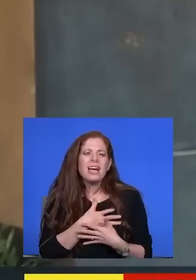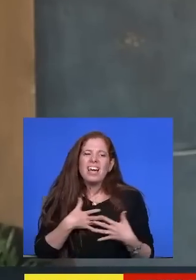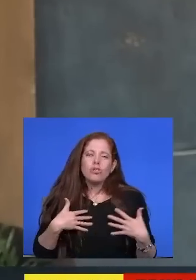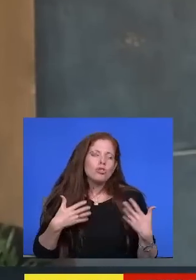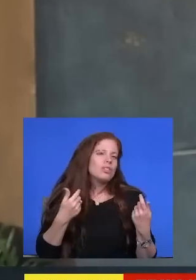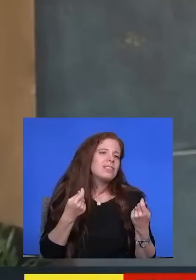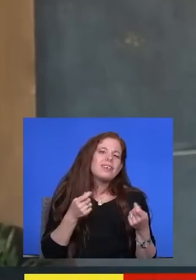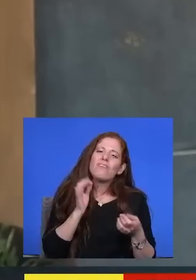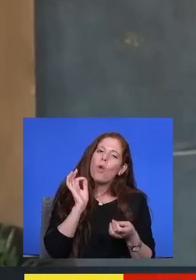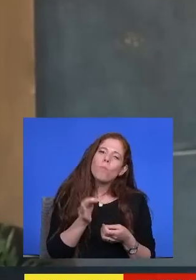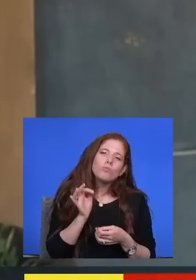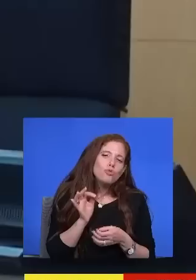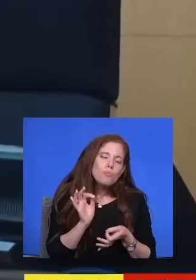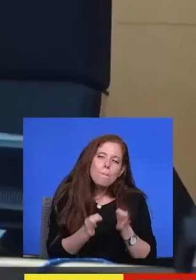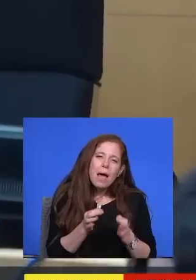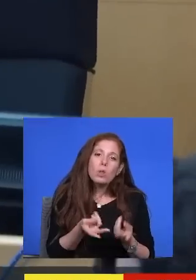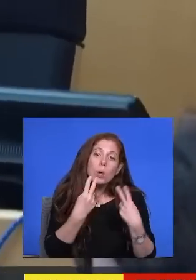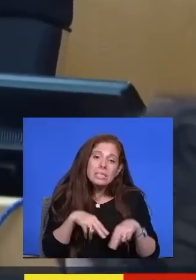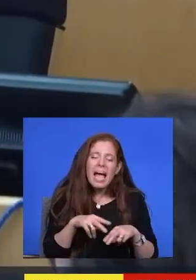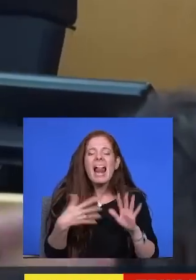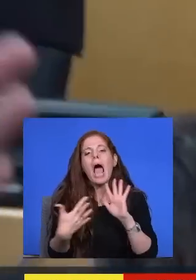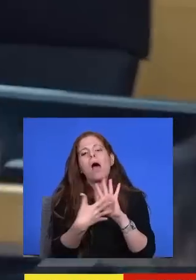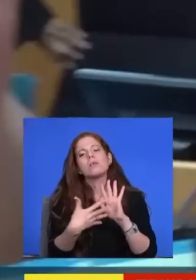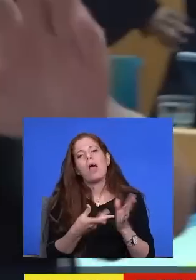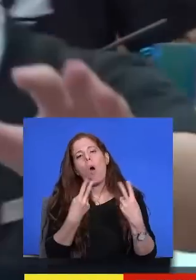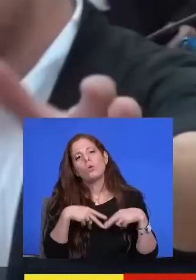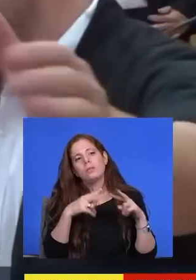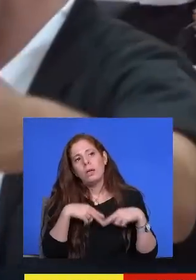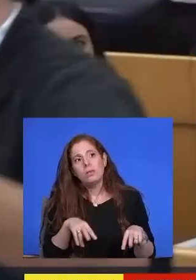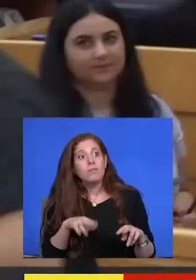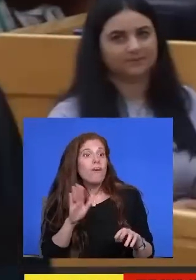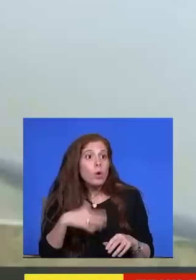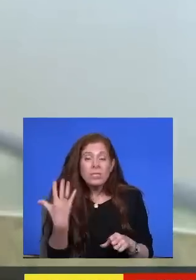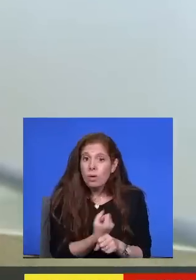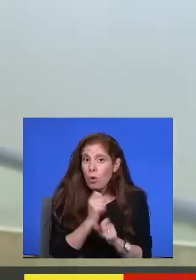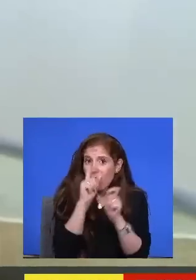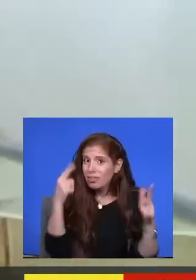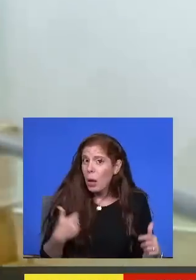משפט חוזר, אלא חקירה חוזרת. ואפילו וואלה, הצליחו להפתיע אותי.